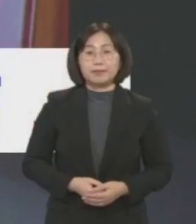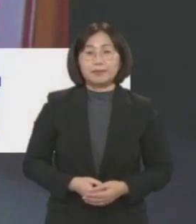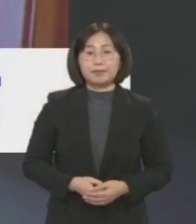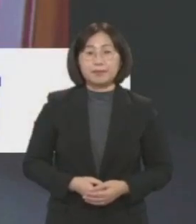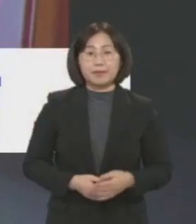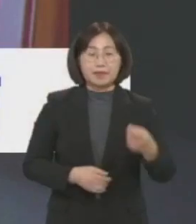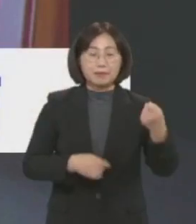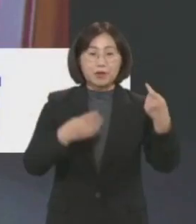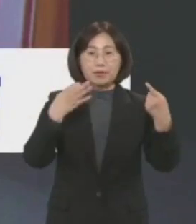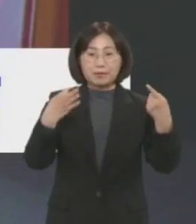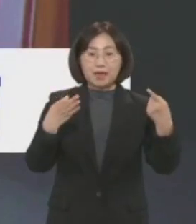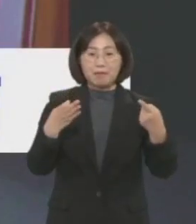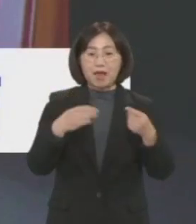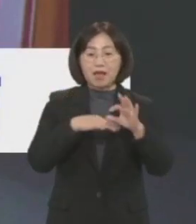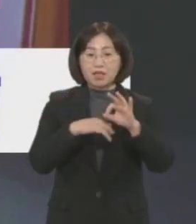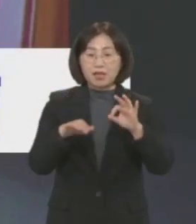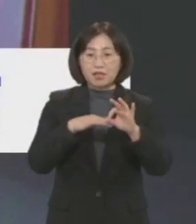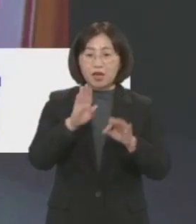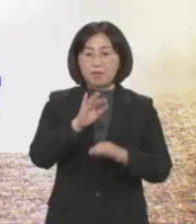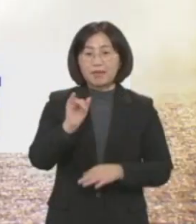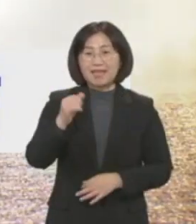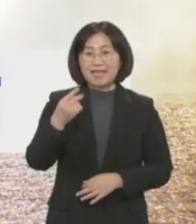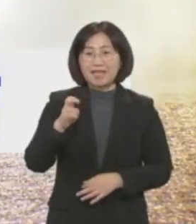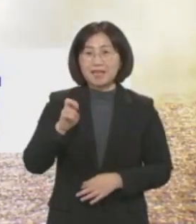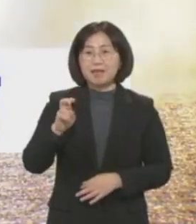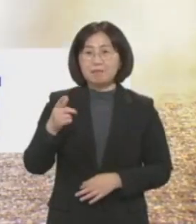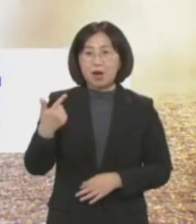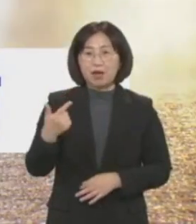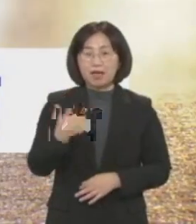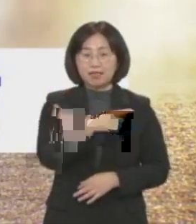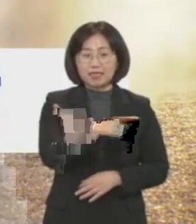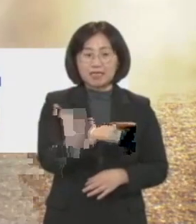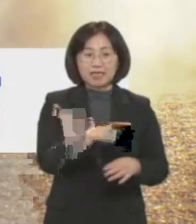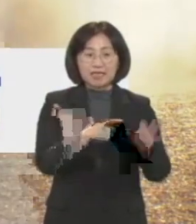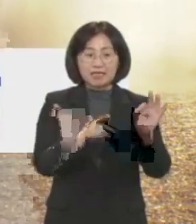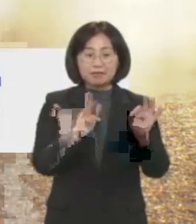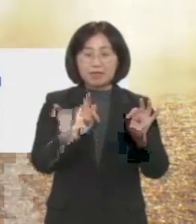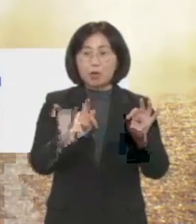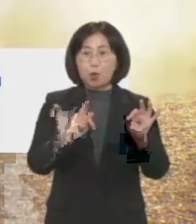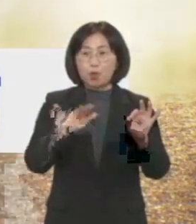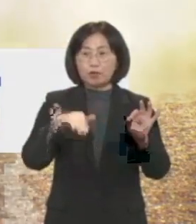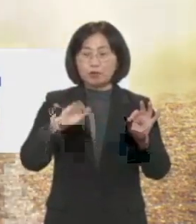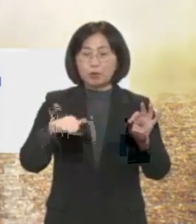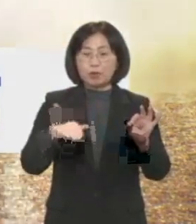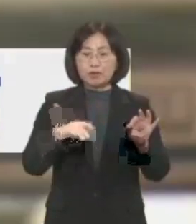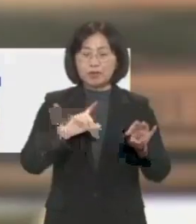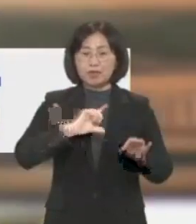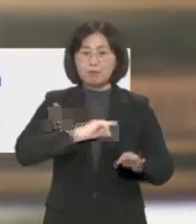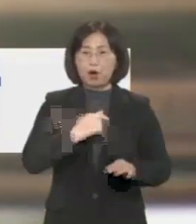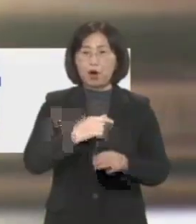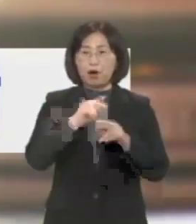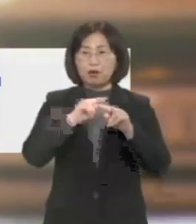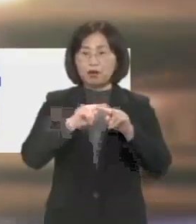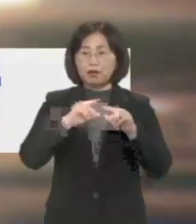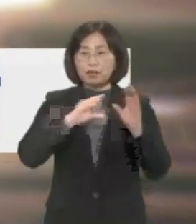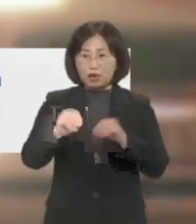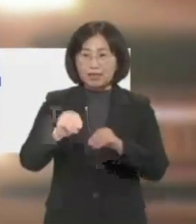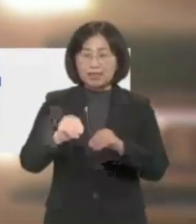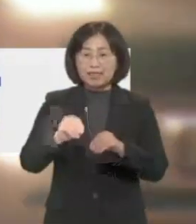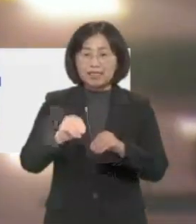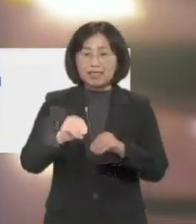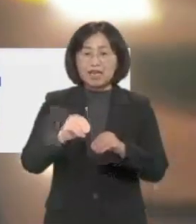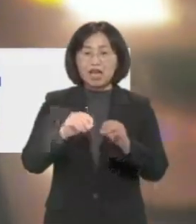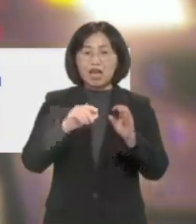지난 14일 밤 서천군 인면에서 서천읍 그지 10km 정도를 면허 정지 수준인 혈중 알코올 농도